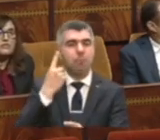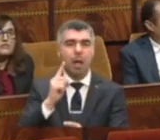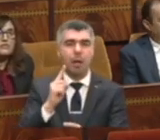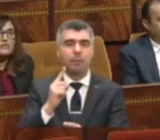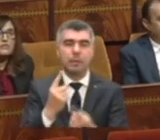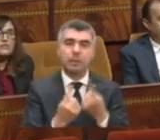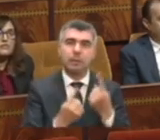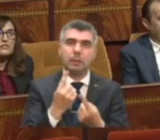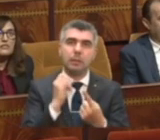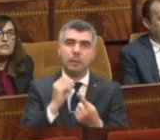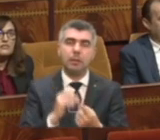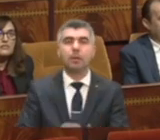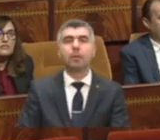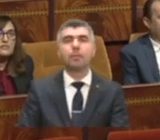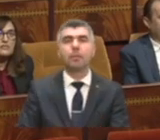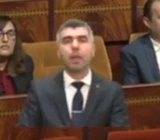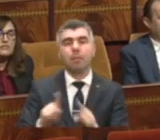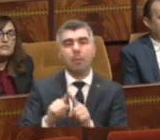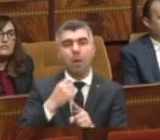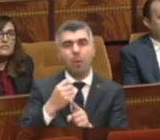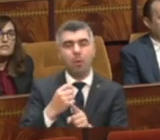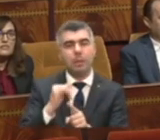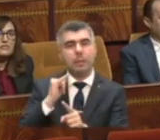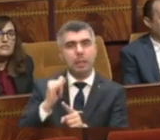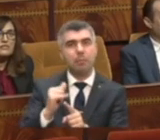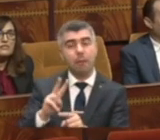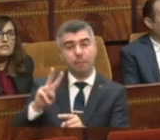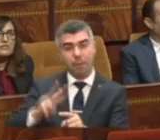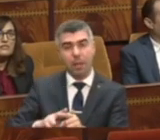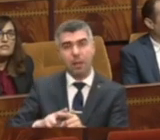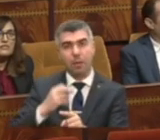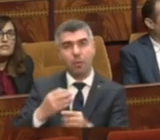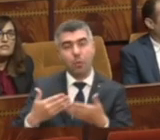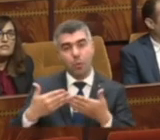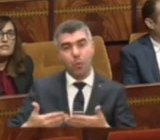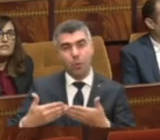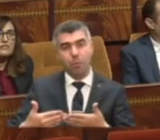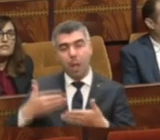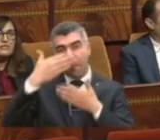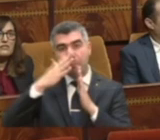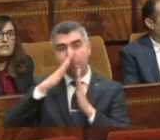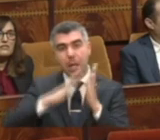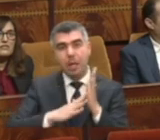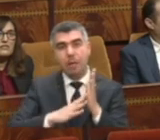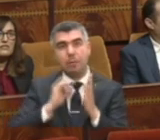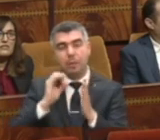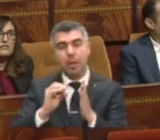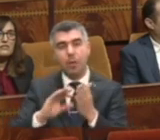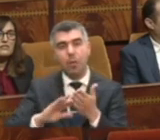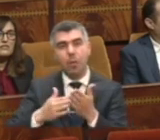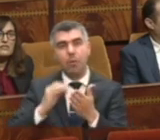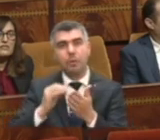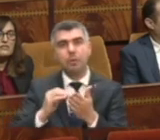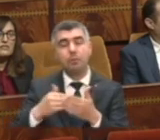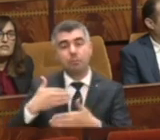سحر العصا راكم نازلين به على المغاربه، ما عندك الله غالب ايضا صحيح، ولكن اليوم المغربي هو اللي مغلوب، ماشي غير اللي محلي. ها هي الجليده بغات